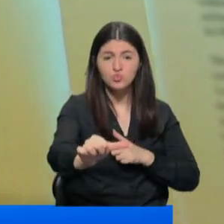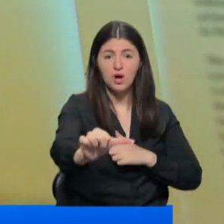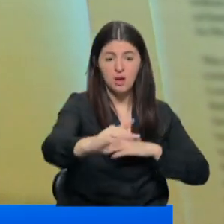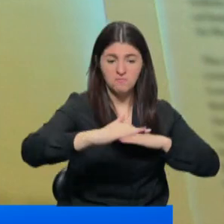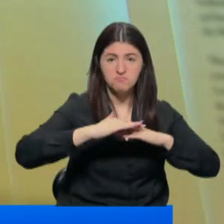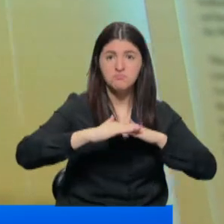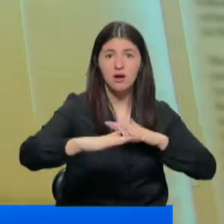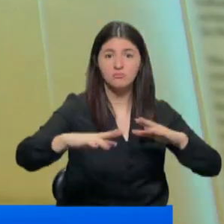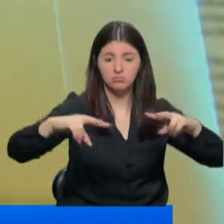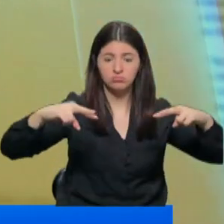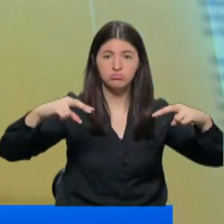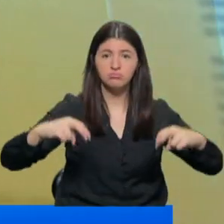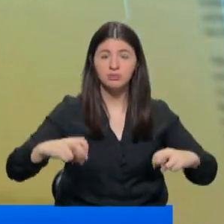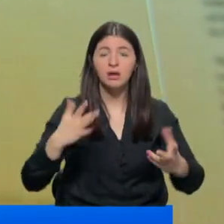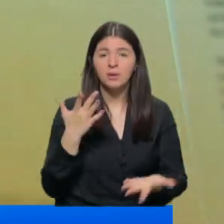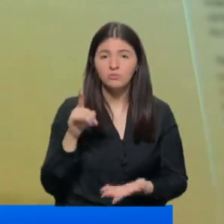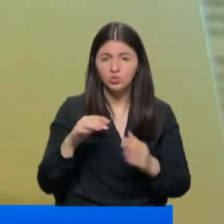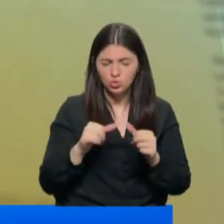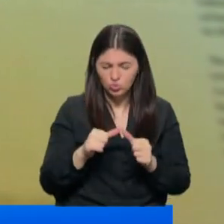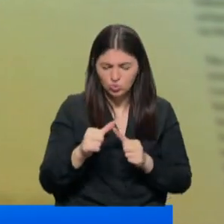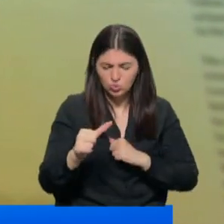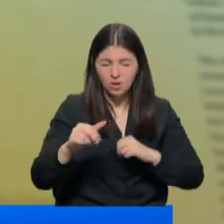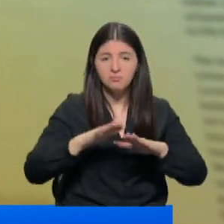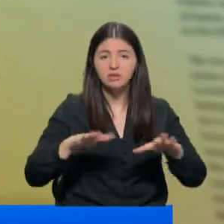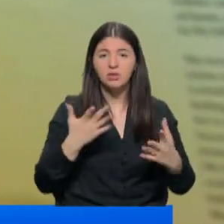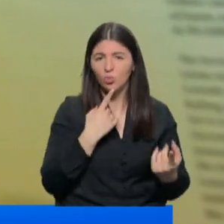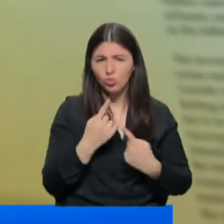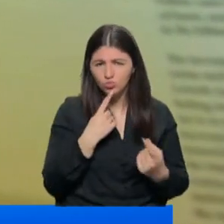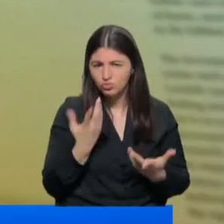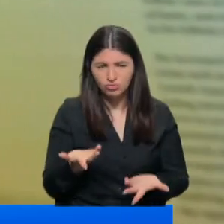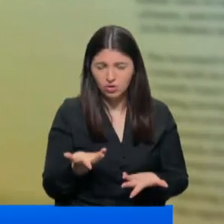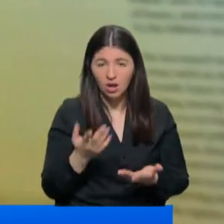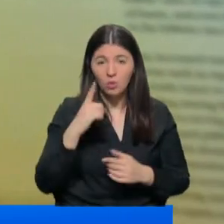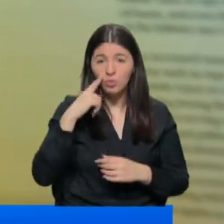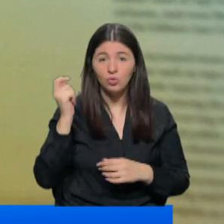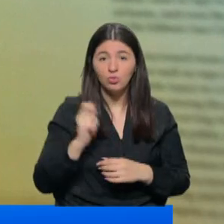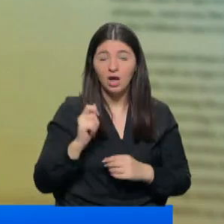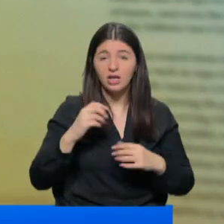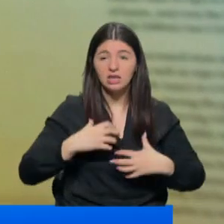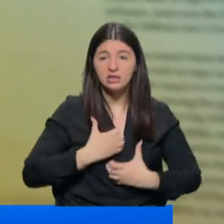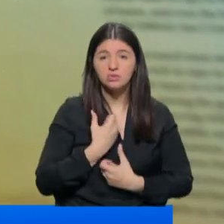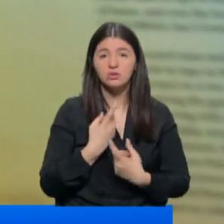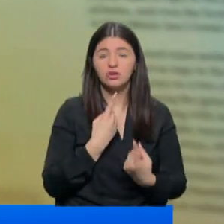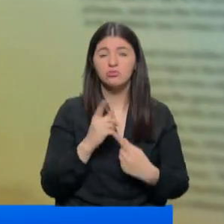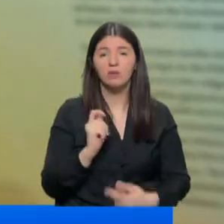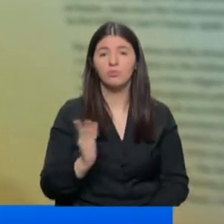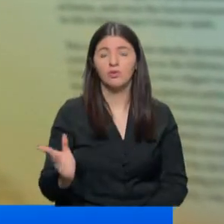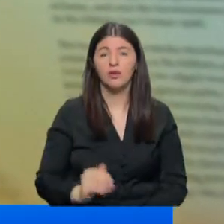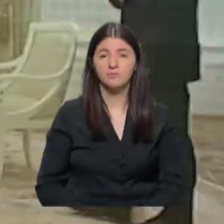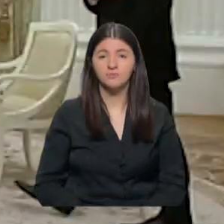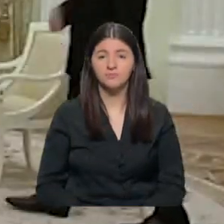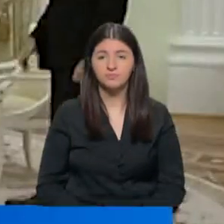masa Peki bu uzun masada ne konuşuyorlar o krayna krizini konuşuyorlar